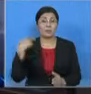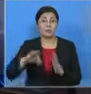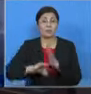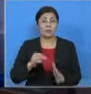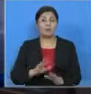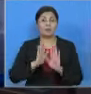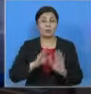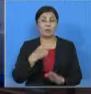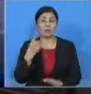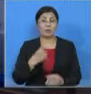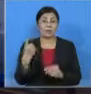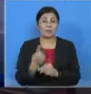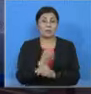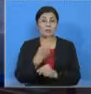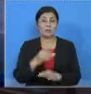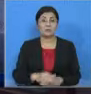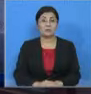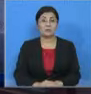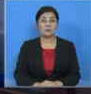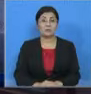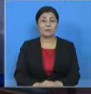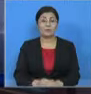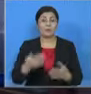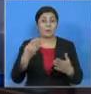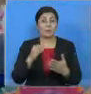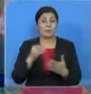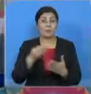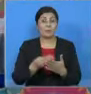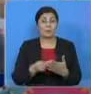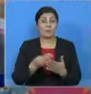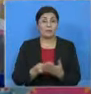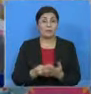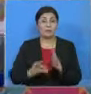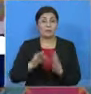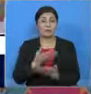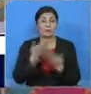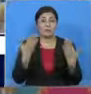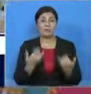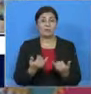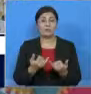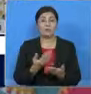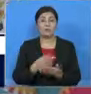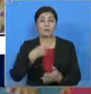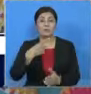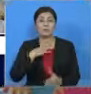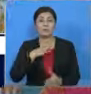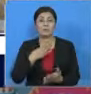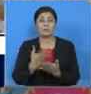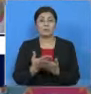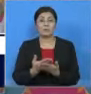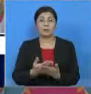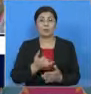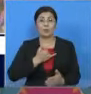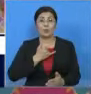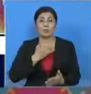не будет теперь в Казахстане. Он об этом заявил. Это очень прекрасно. Я думаю, что сегодняшнее послание говорит о том, что да, у